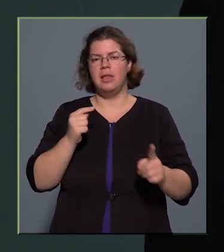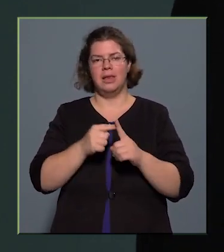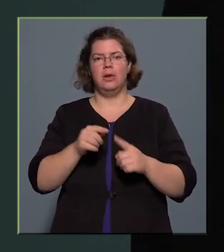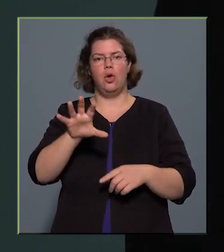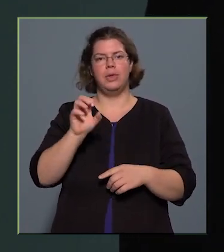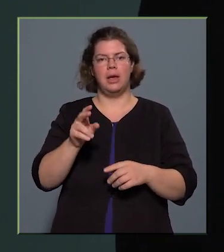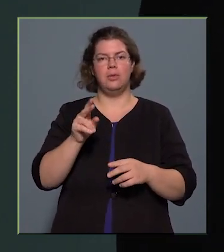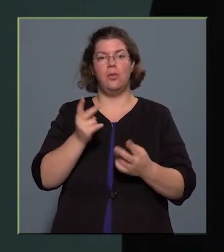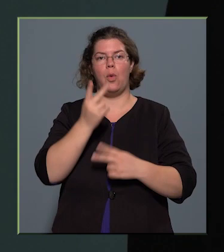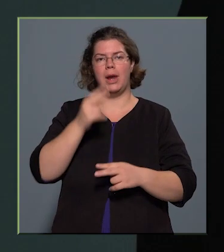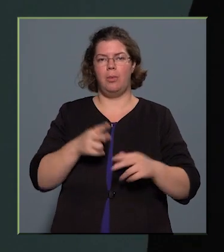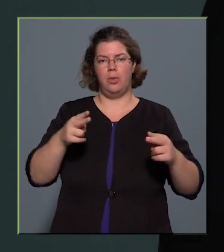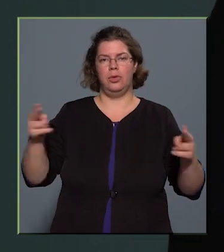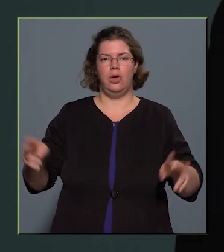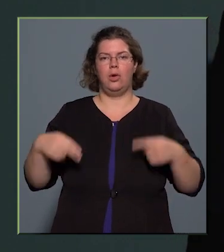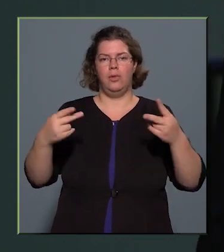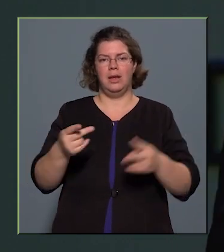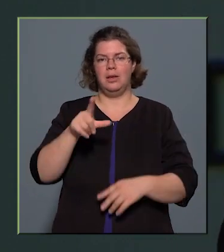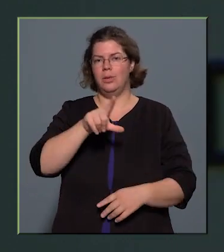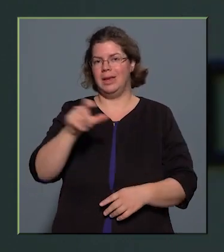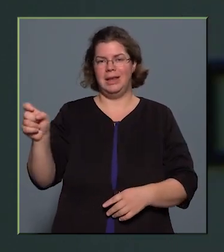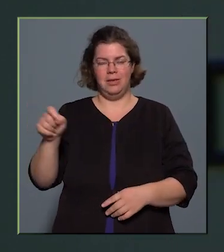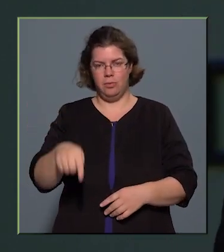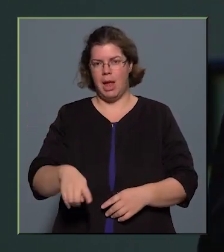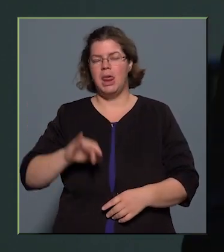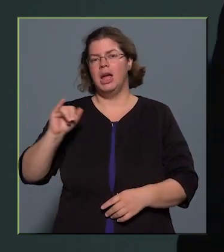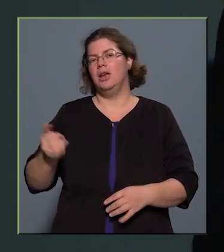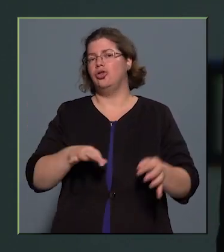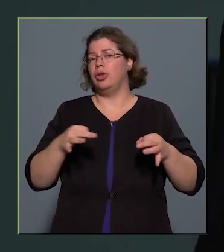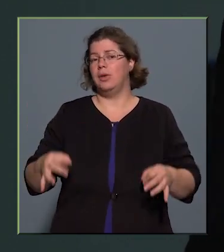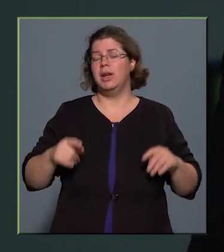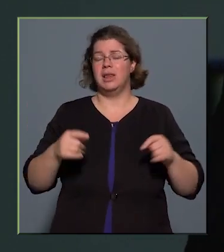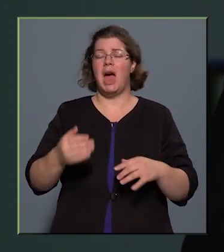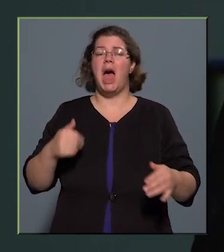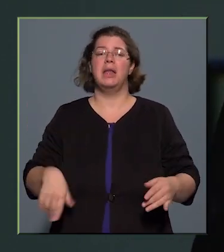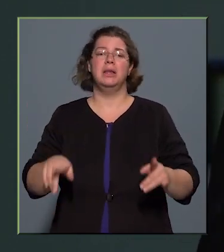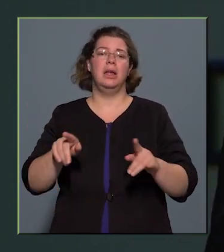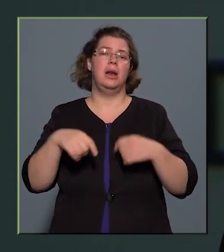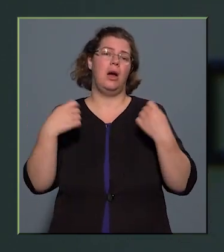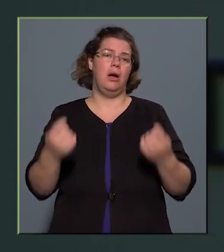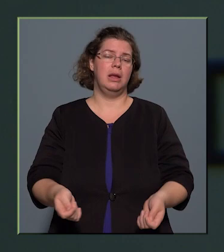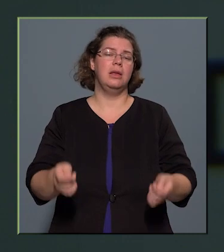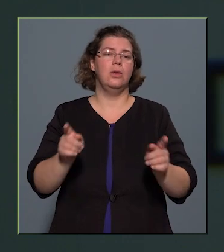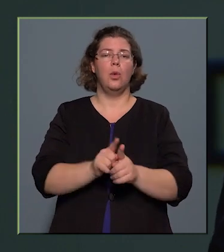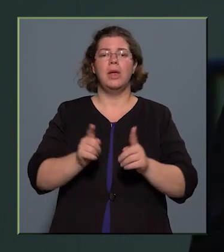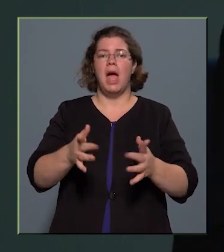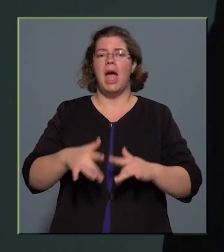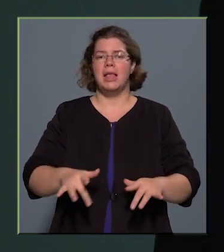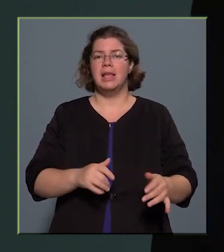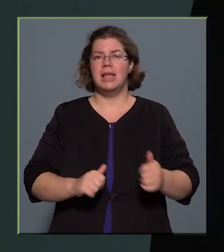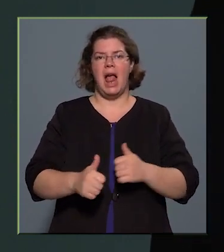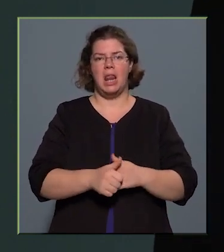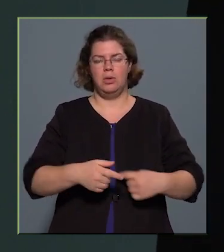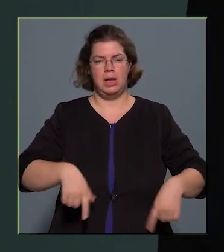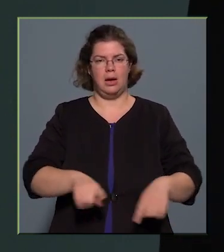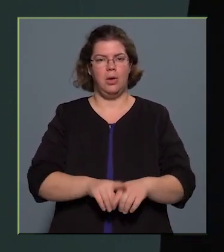500 főre bővítsük a következő 2 évben. És nyilván ez a háttér ad egy olyan helyzeti előnyt nekünk, hogy